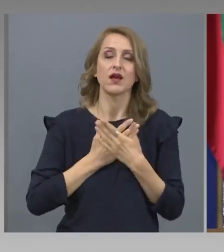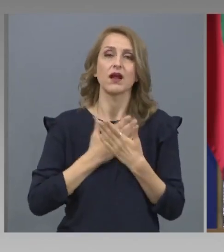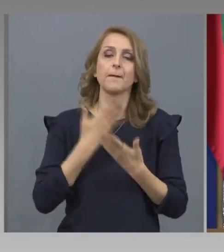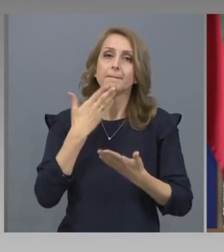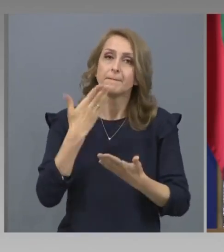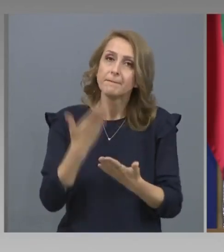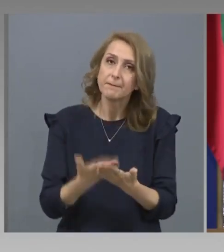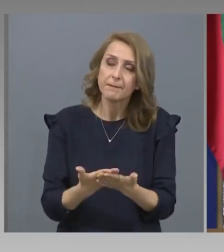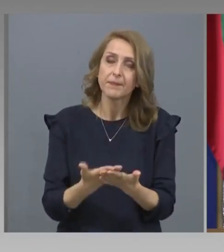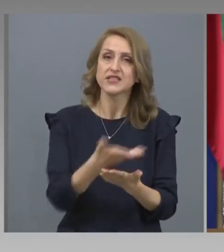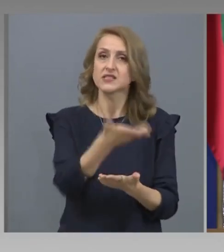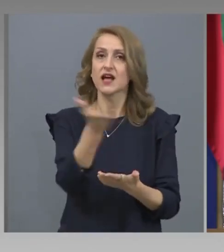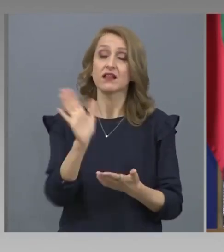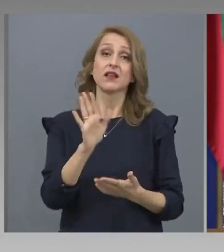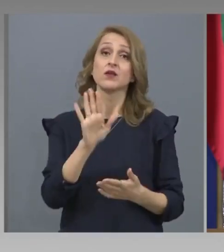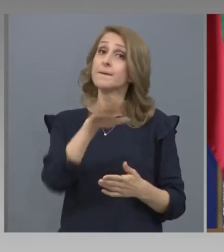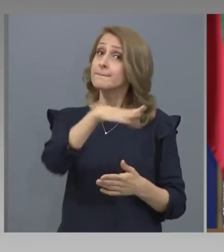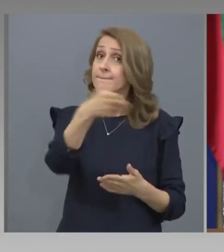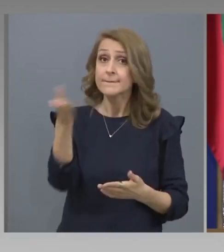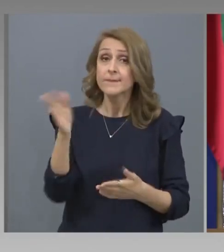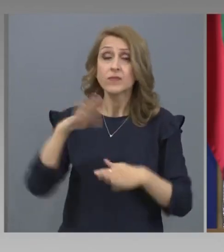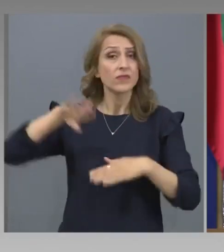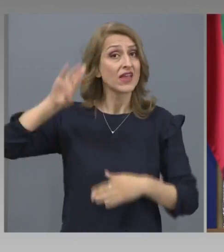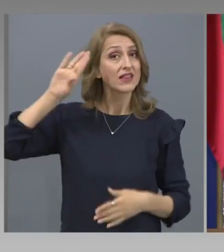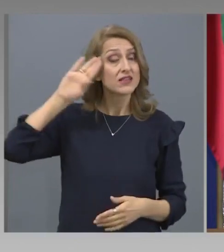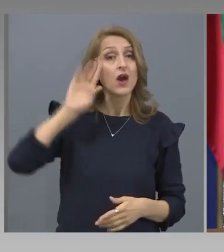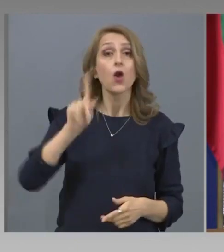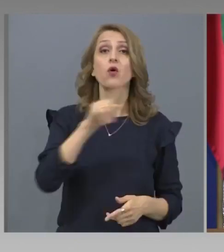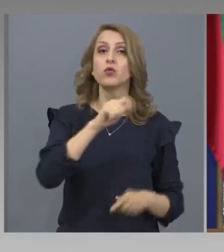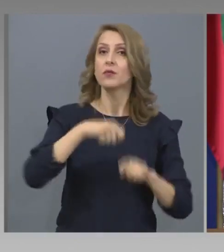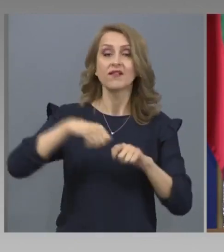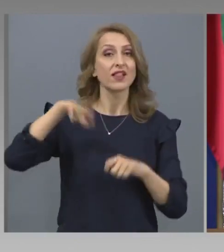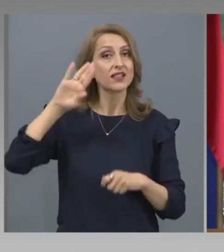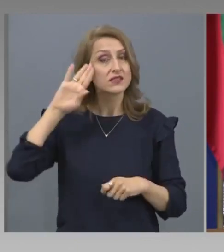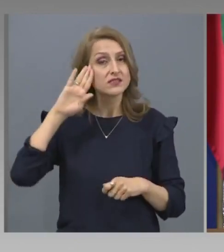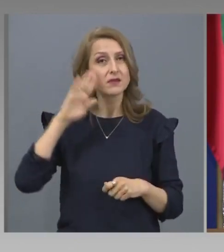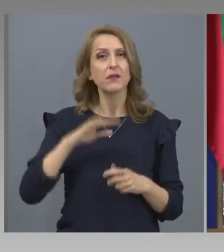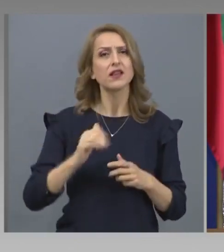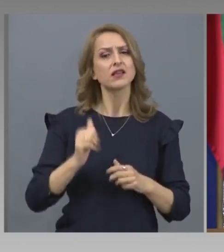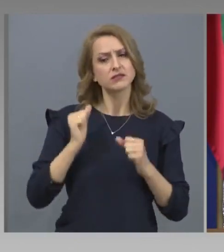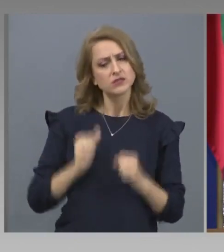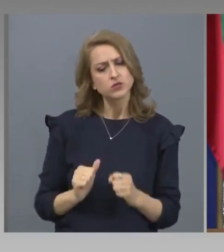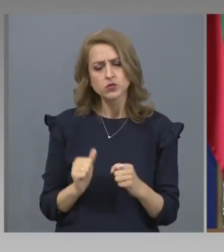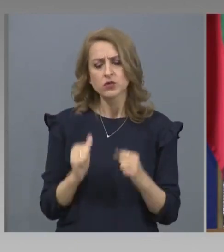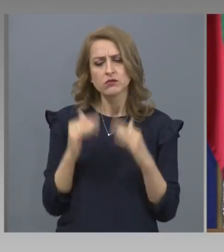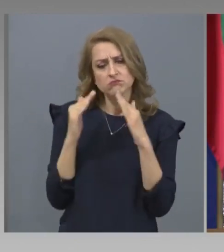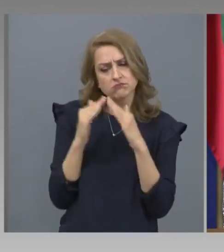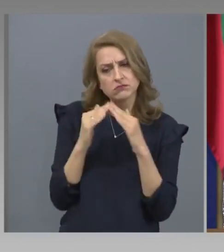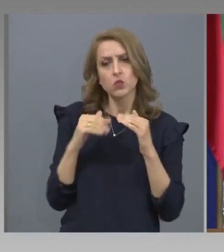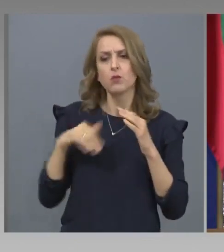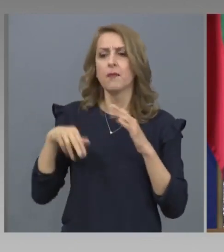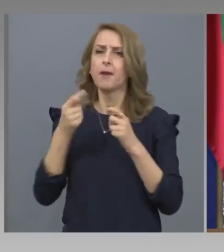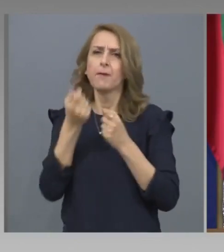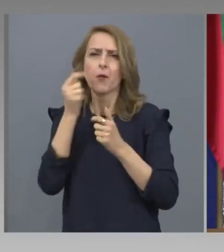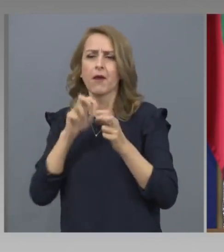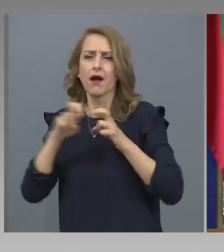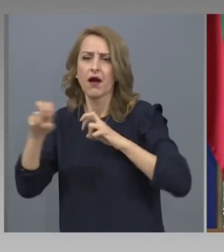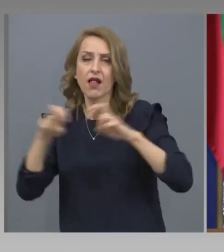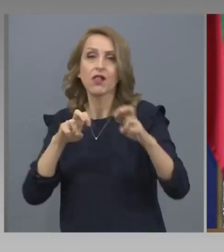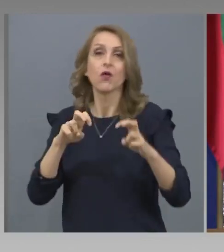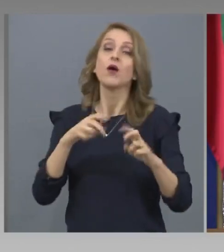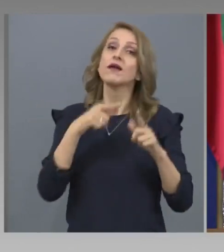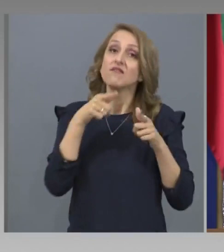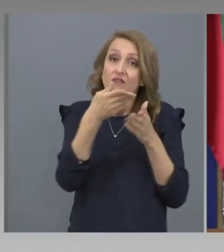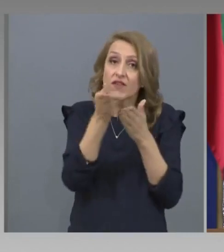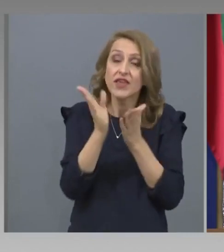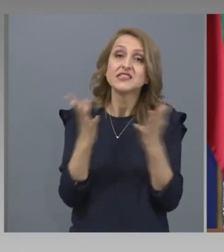голяма признателност с тяхната дисциплина, с тяхната саможертва да стоят и да пазят дистанцията, са спасили